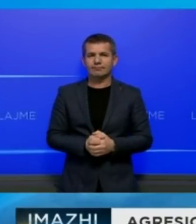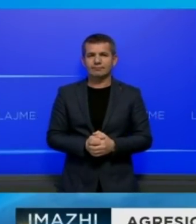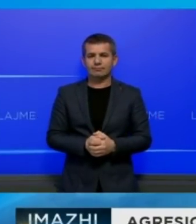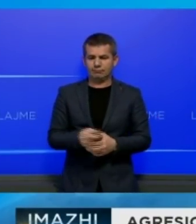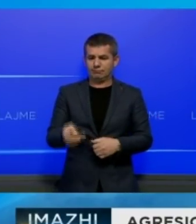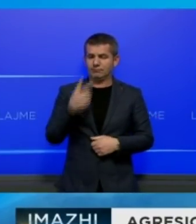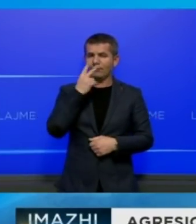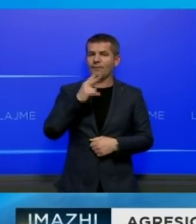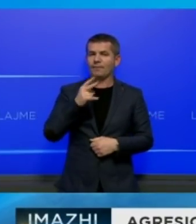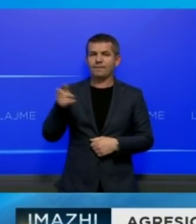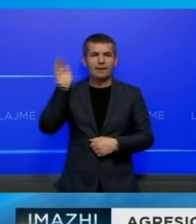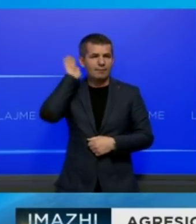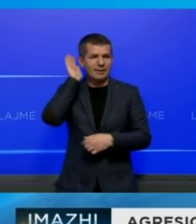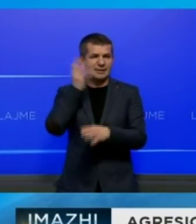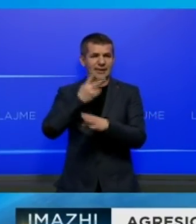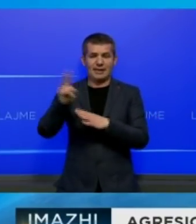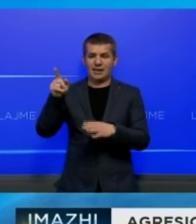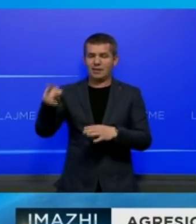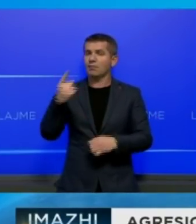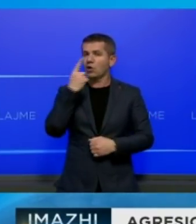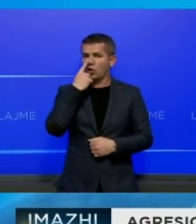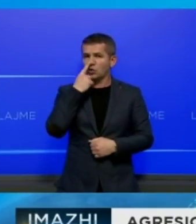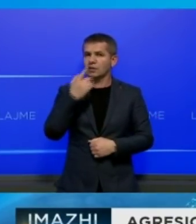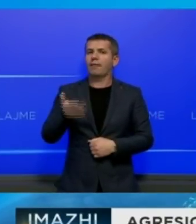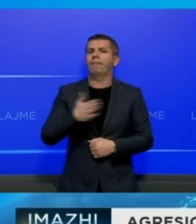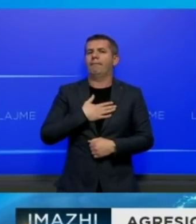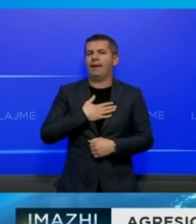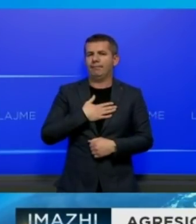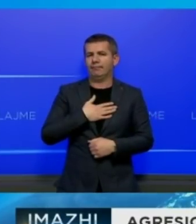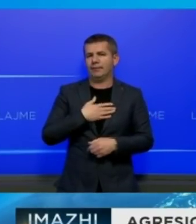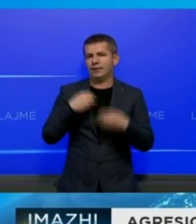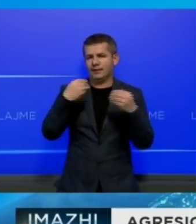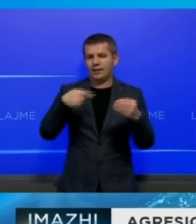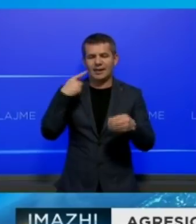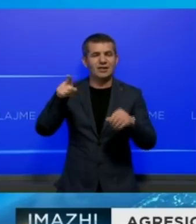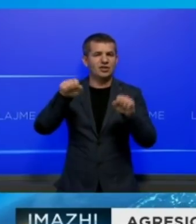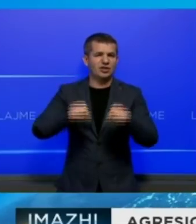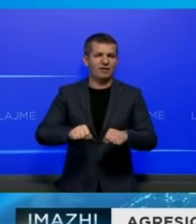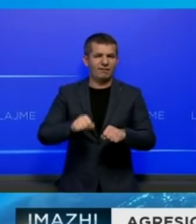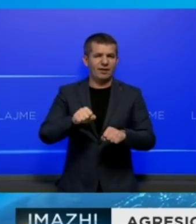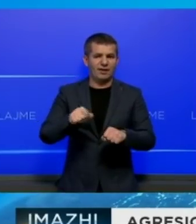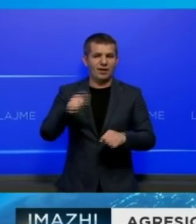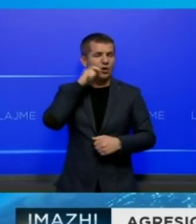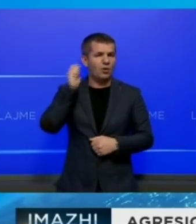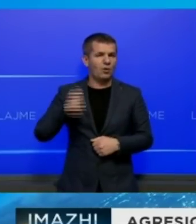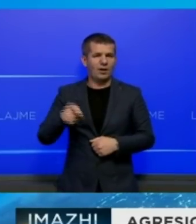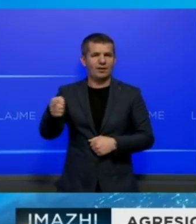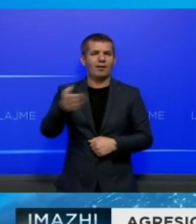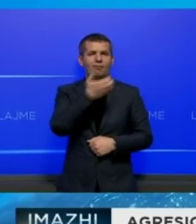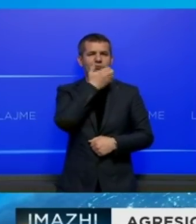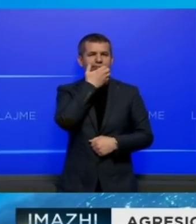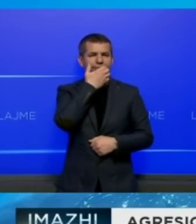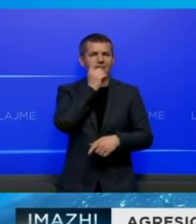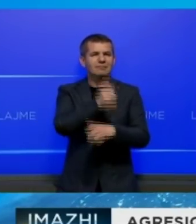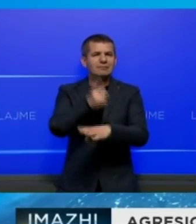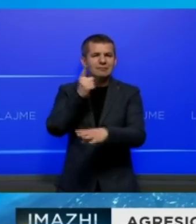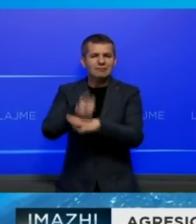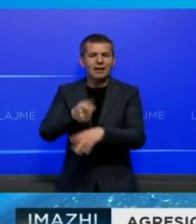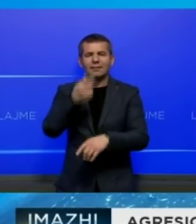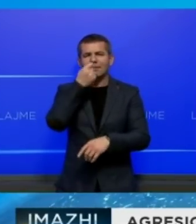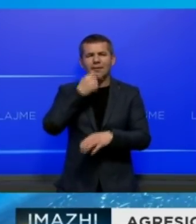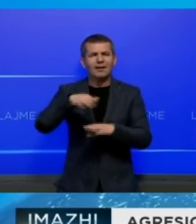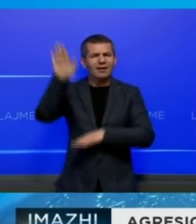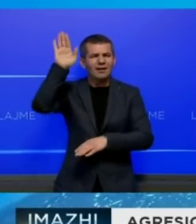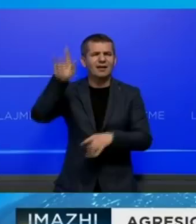Ndryshe, ministri i jashtëm rus Sergei Lavrov përsëriti pretendimin se qeveria ukrainase është një regjim neonazist dhe tha se bandat po plaçkitin